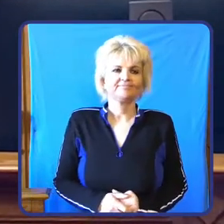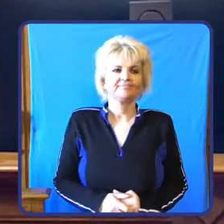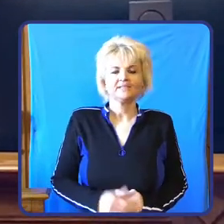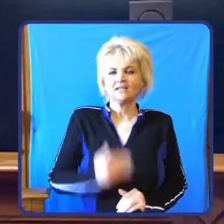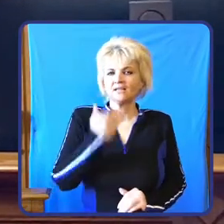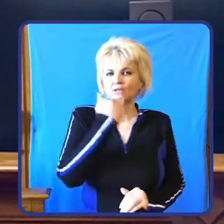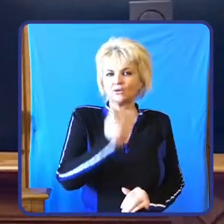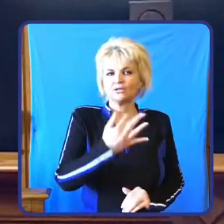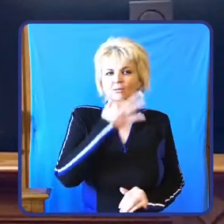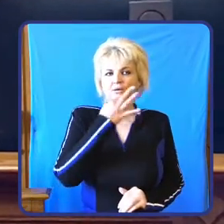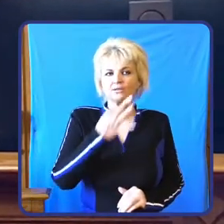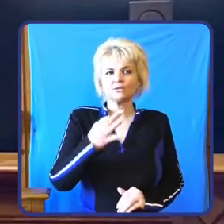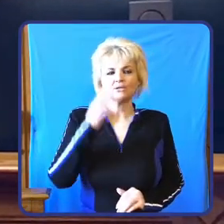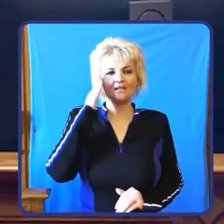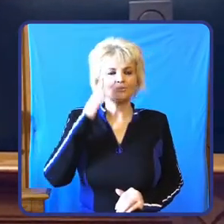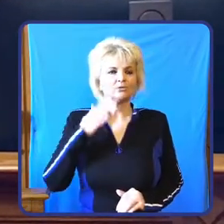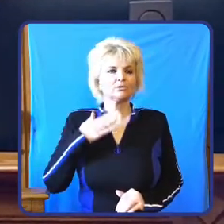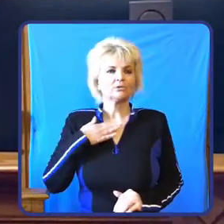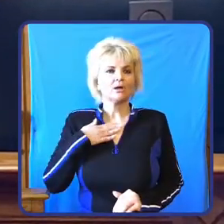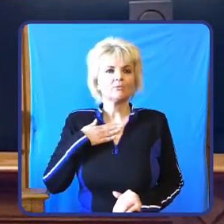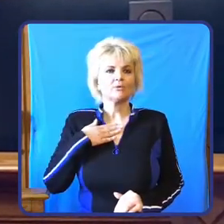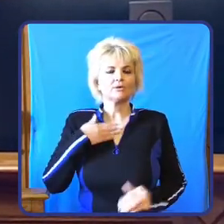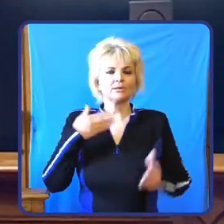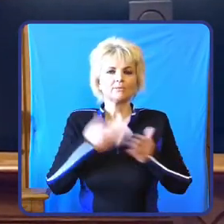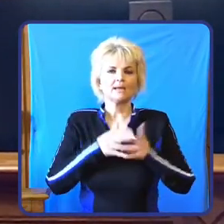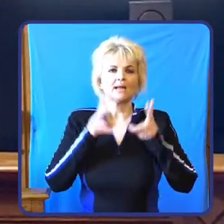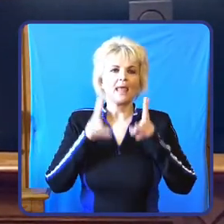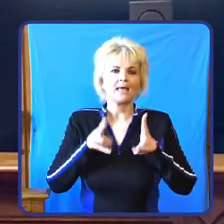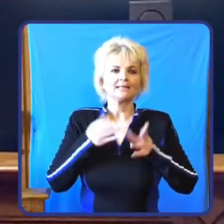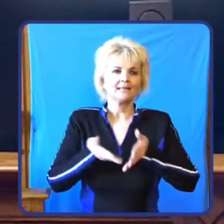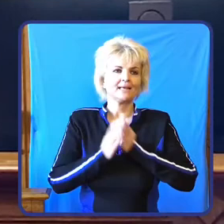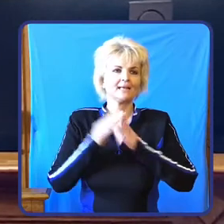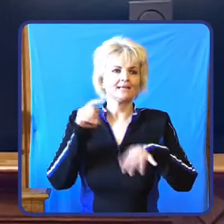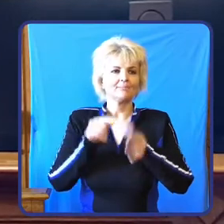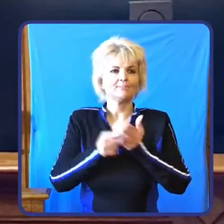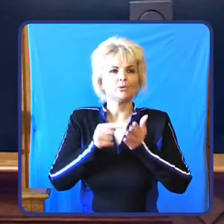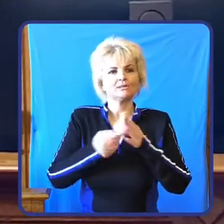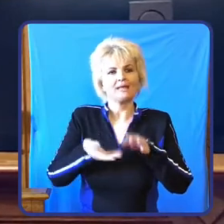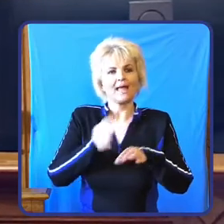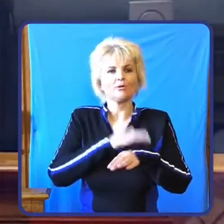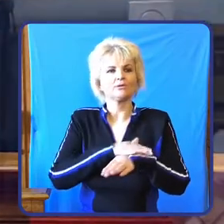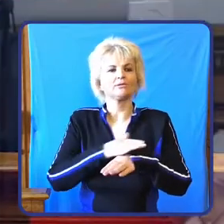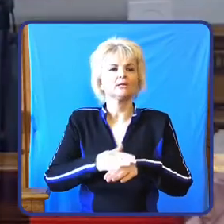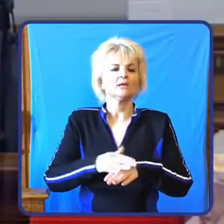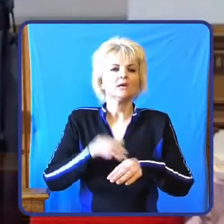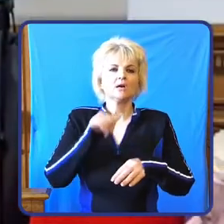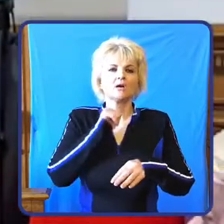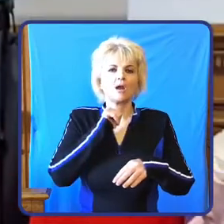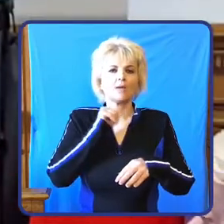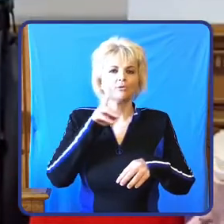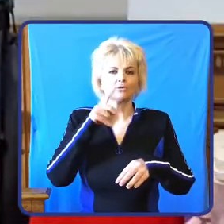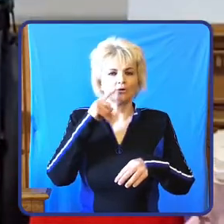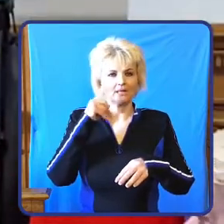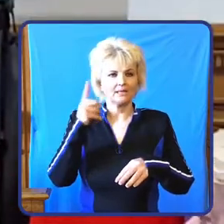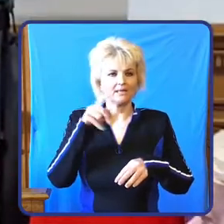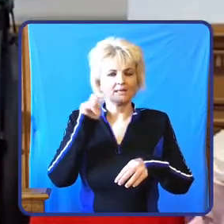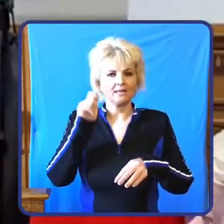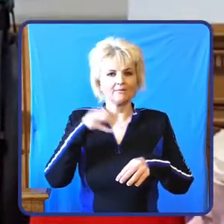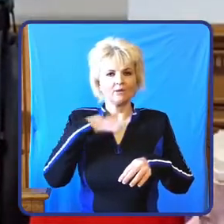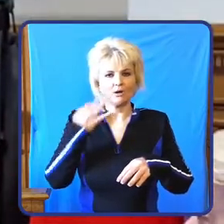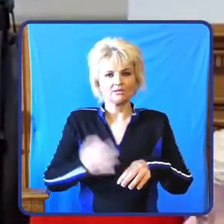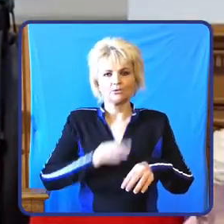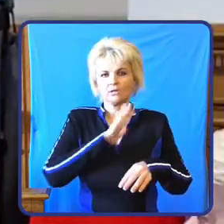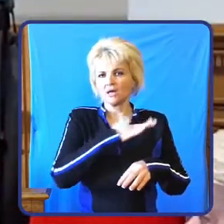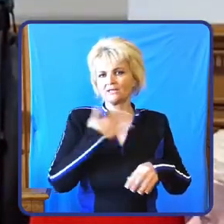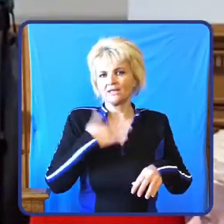Köszönöm szépen a szót. Nem tudtam, hogy ilyenkor még én kérhetek a szót napirend előtt. Galambos Kornélnél képviselőasszonynak szeretném